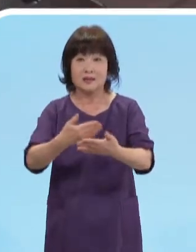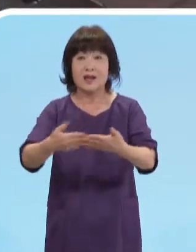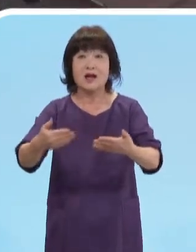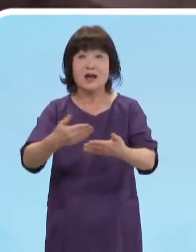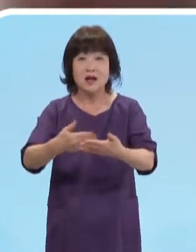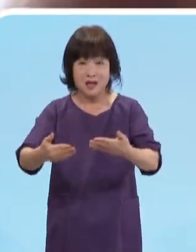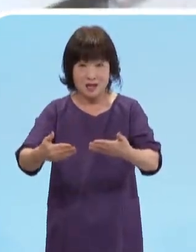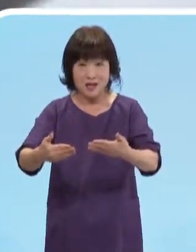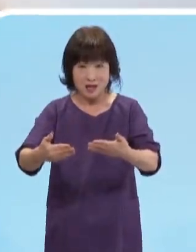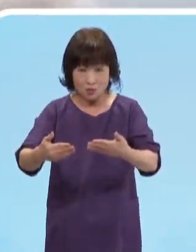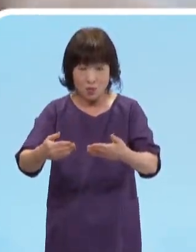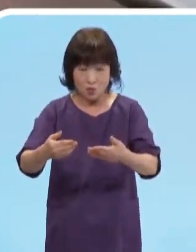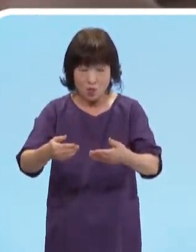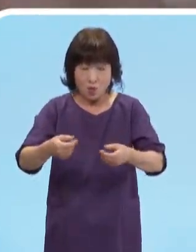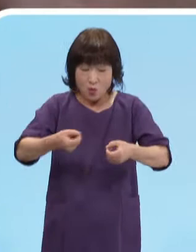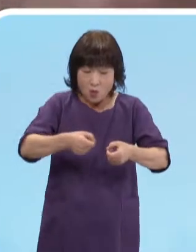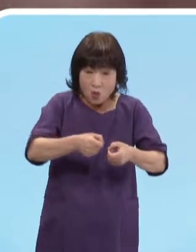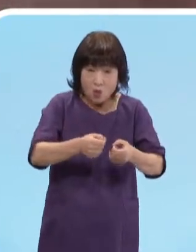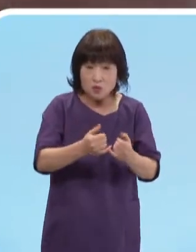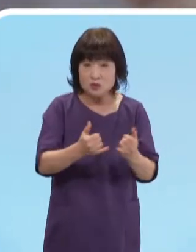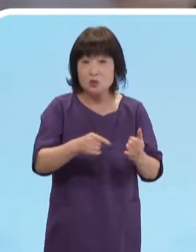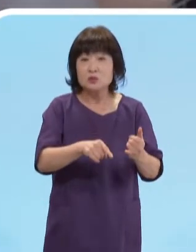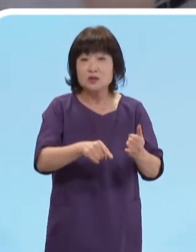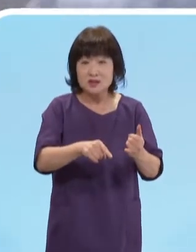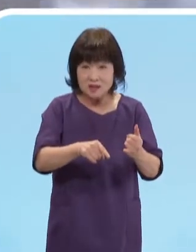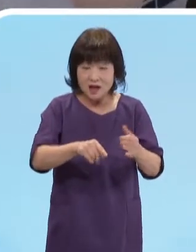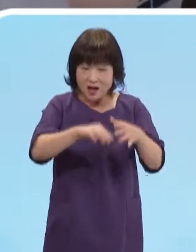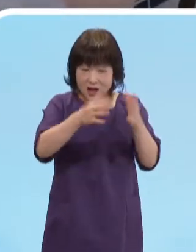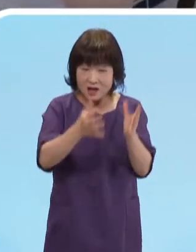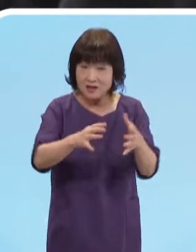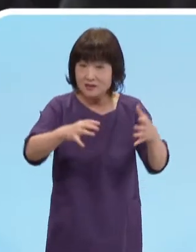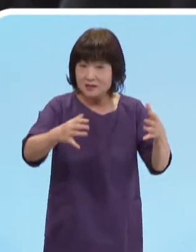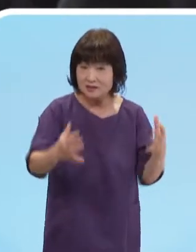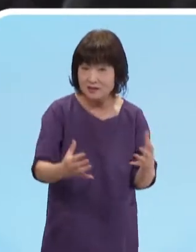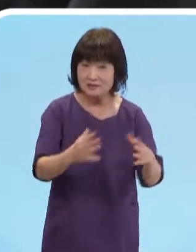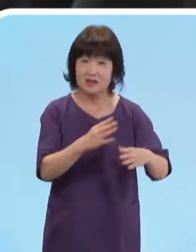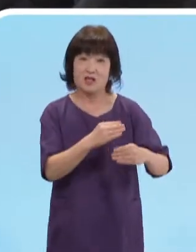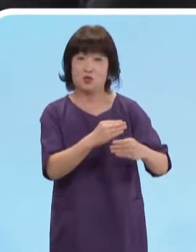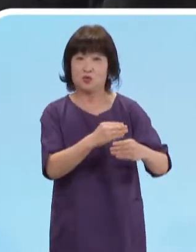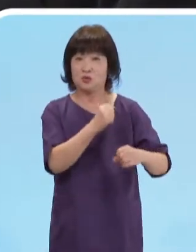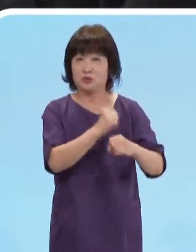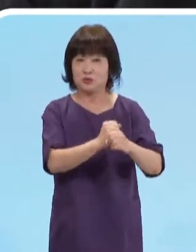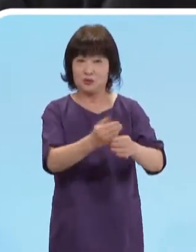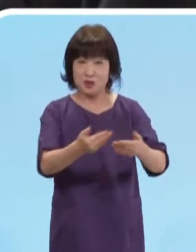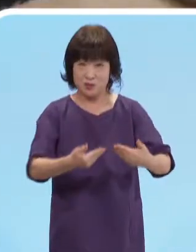を職人が立体化しぬいぐるみにしてくれるんです。